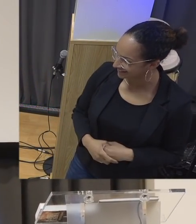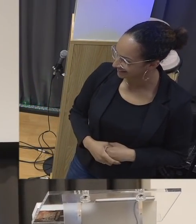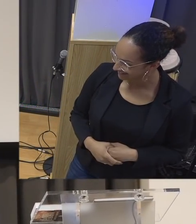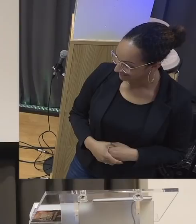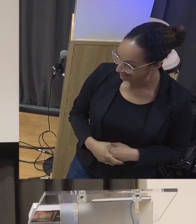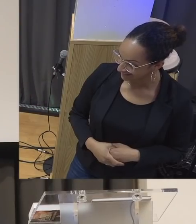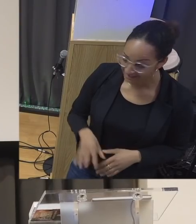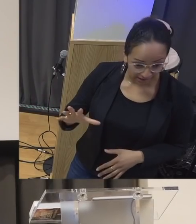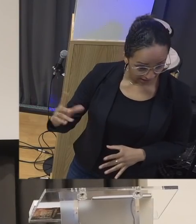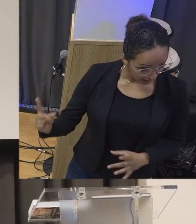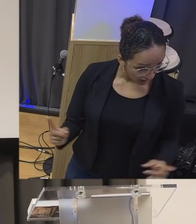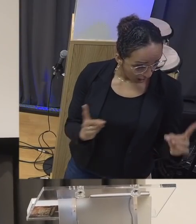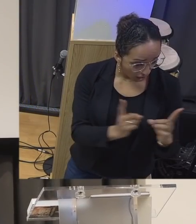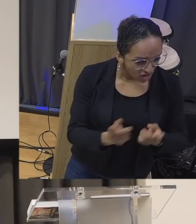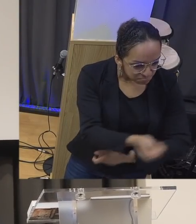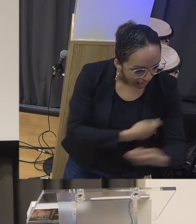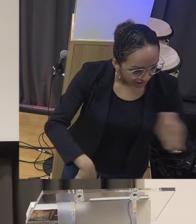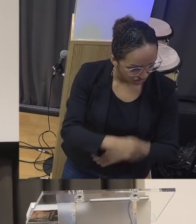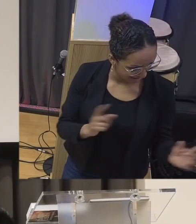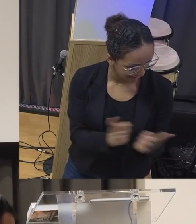qui rencontre un Arabe sur le marché.